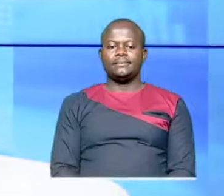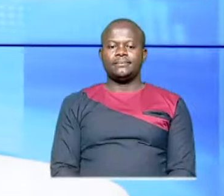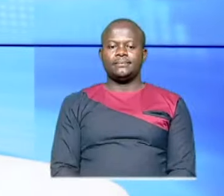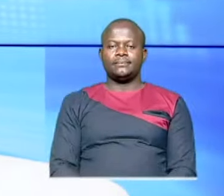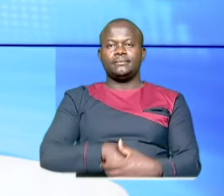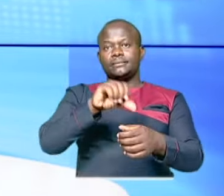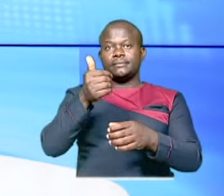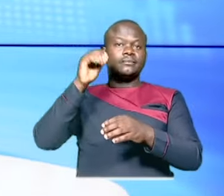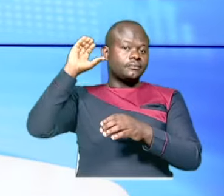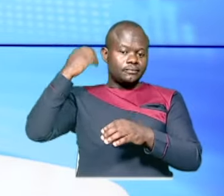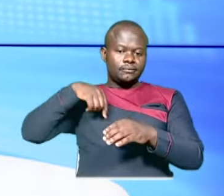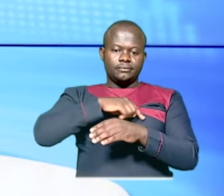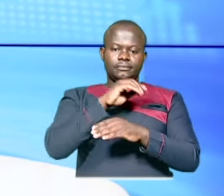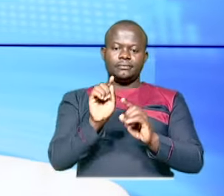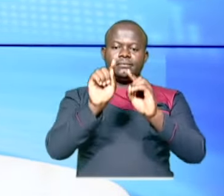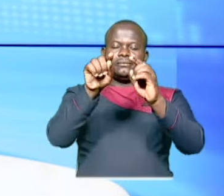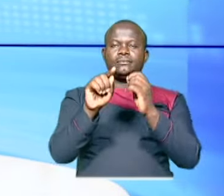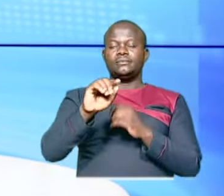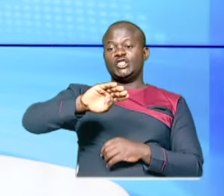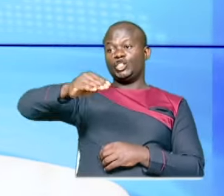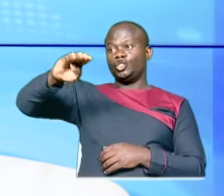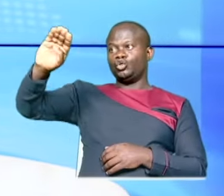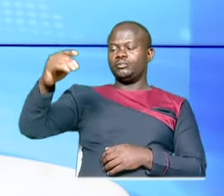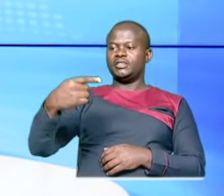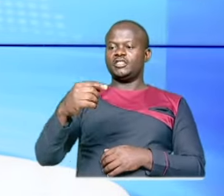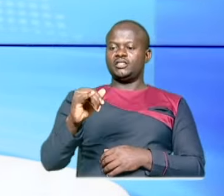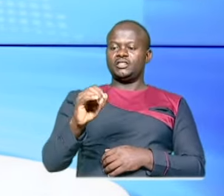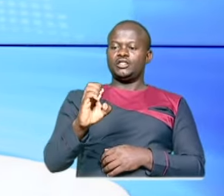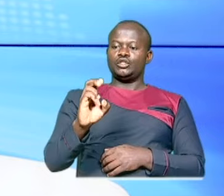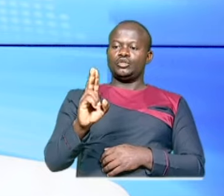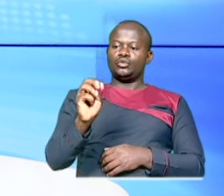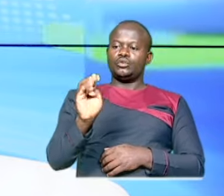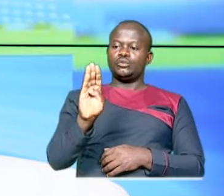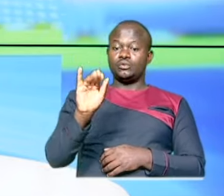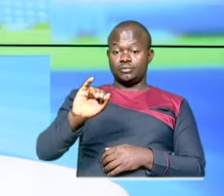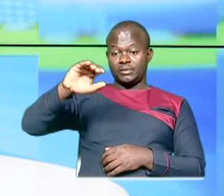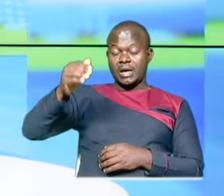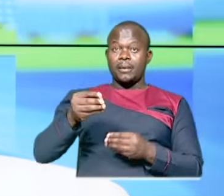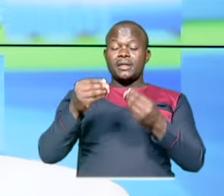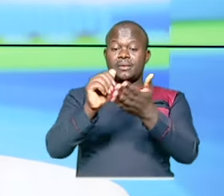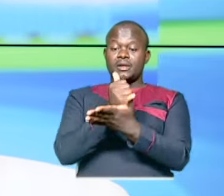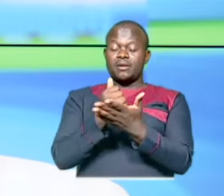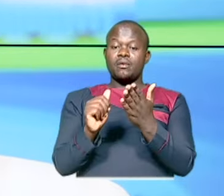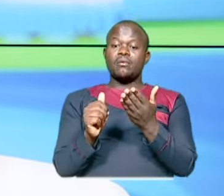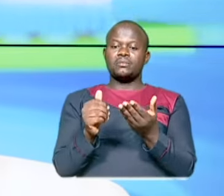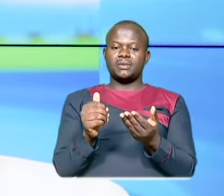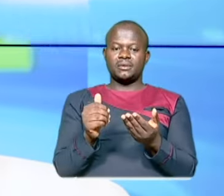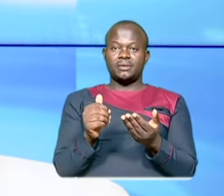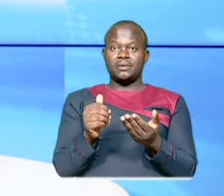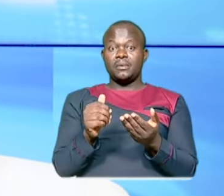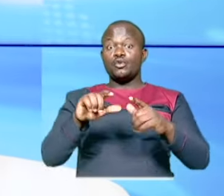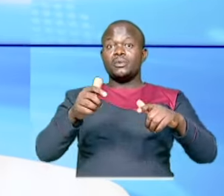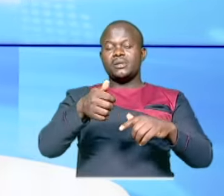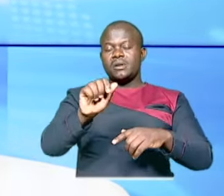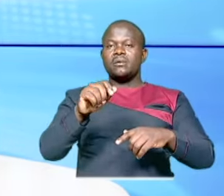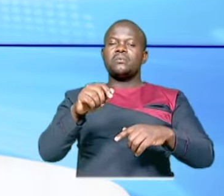Oya ndi makuru rero reka tujye igicumbi abatarahawe rero ngo ibyangombwa by'igurane baravuga yuko bikomeje kubatera ikibazo